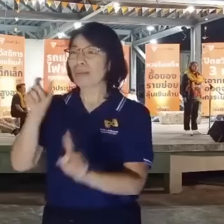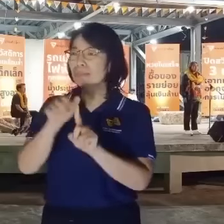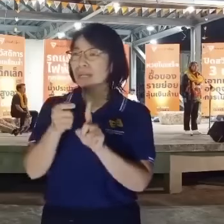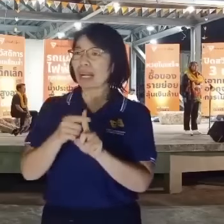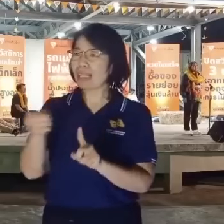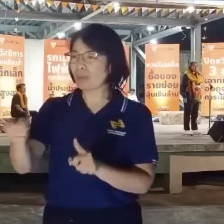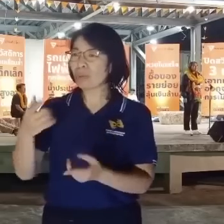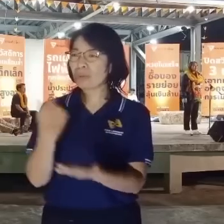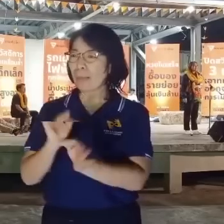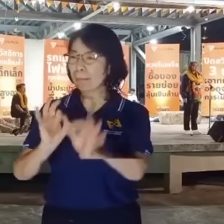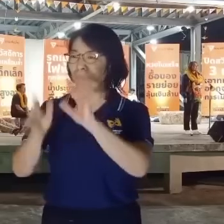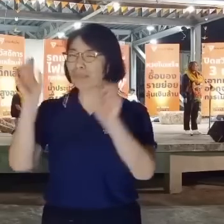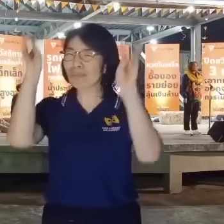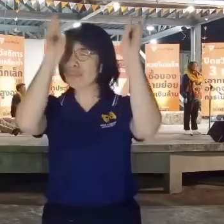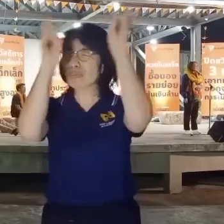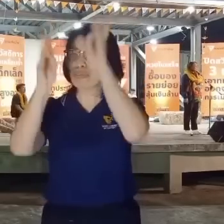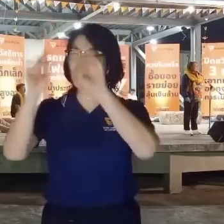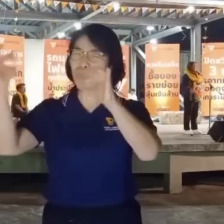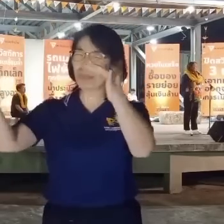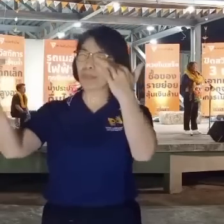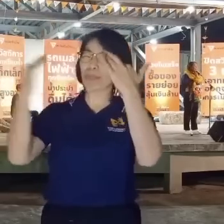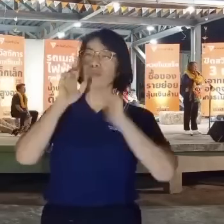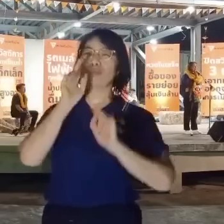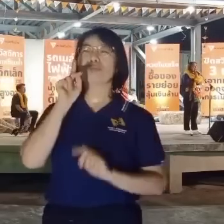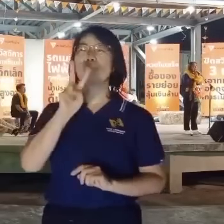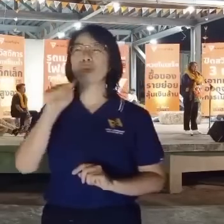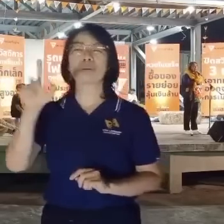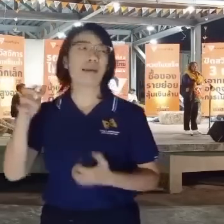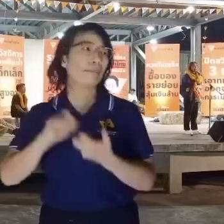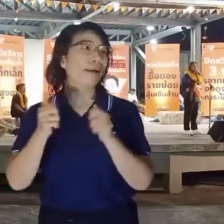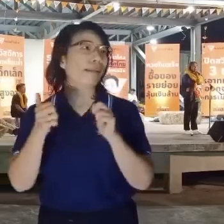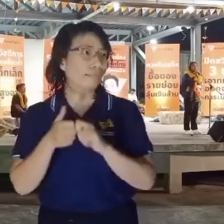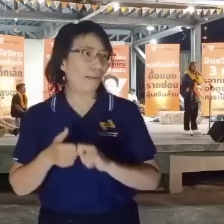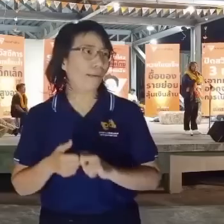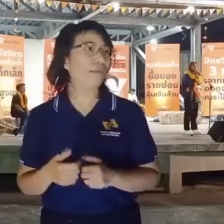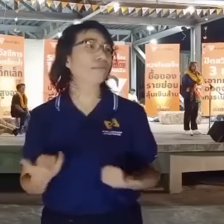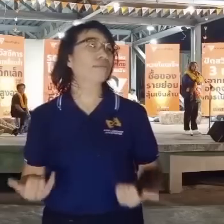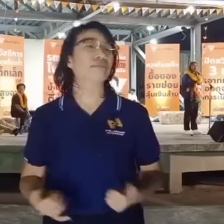กนั้นใช่ไม่ใช่และ